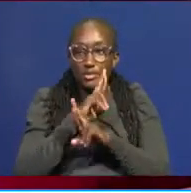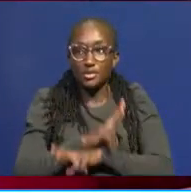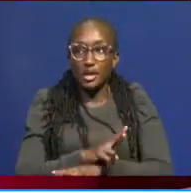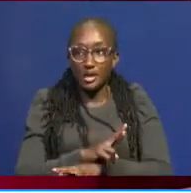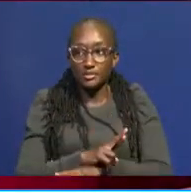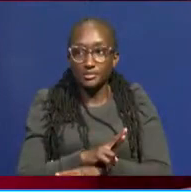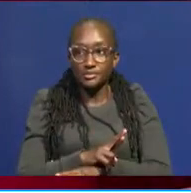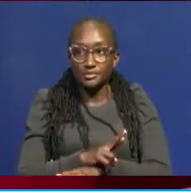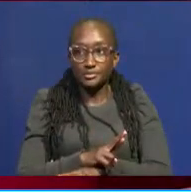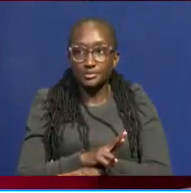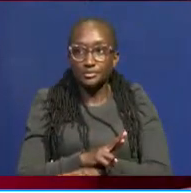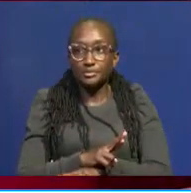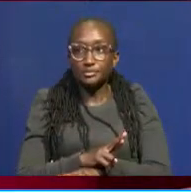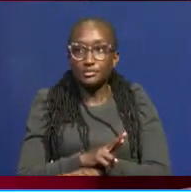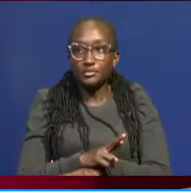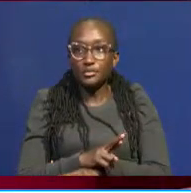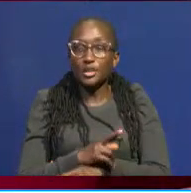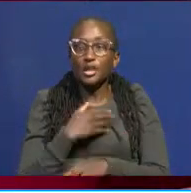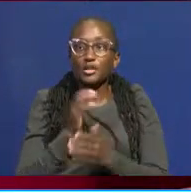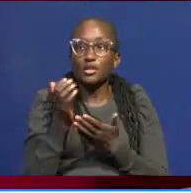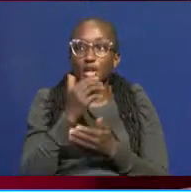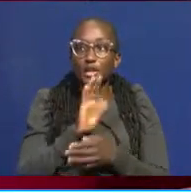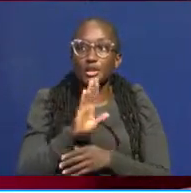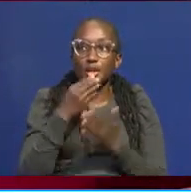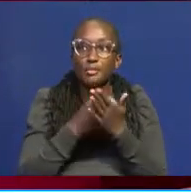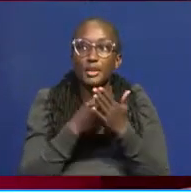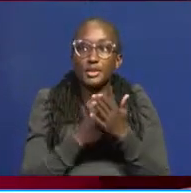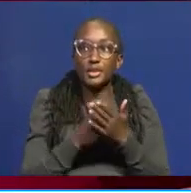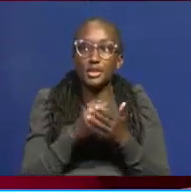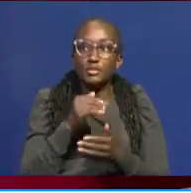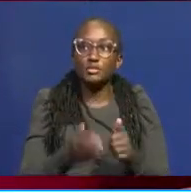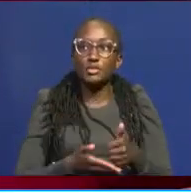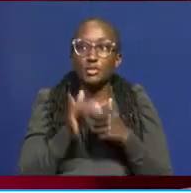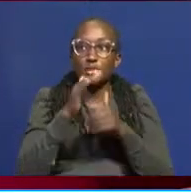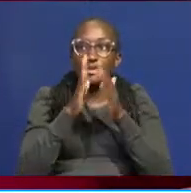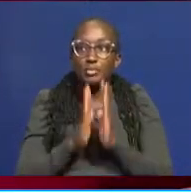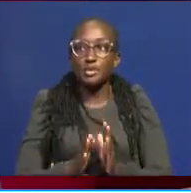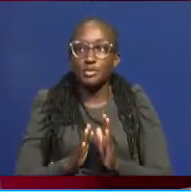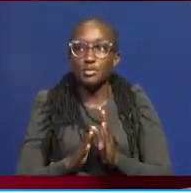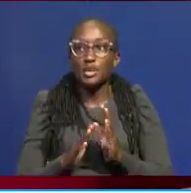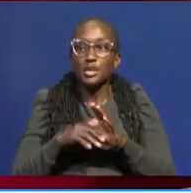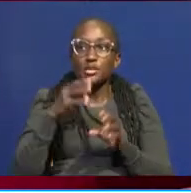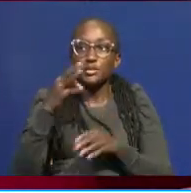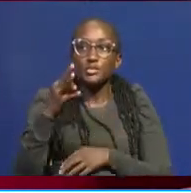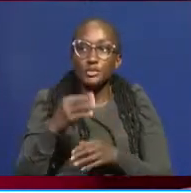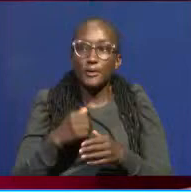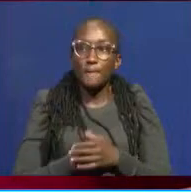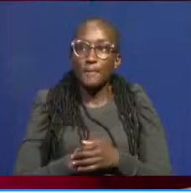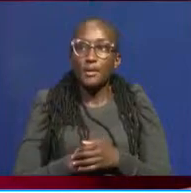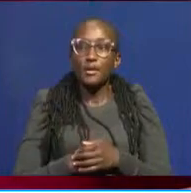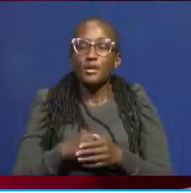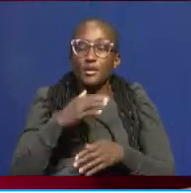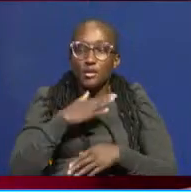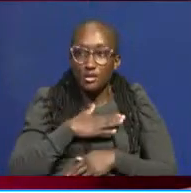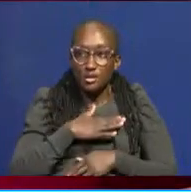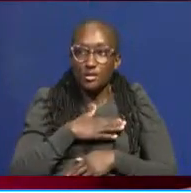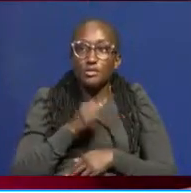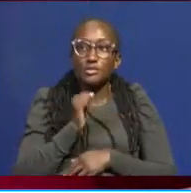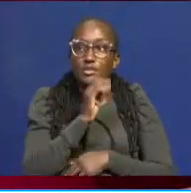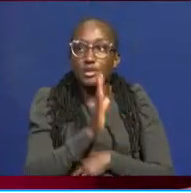ameretire anaweza kuchukua pesa zake na zikaweza kumsaidia. Bwana Spika, tunaona ya kwamba hivi sasa, honorable senators, may